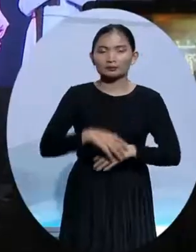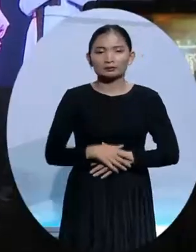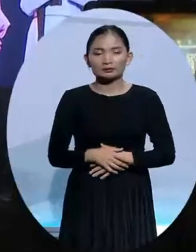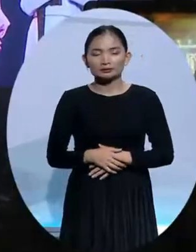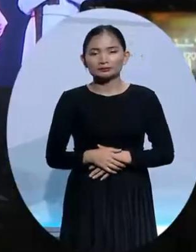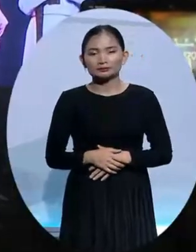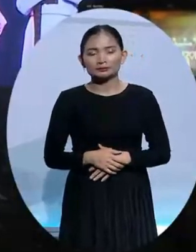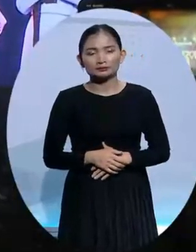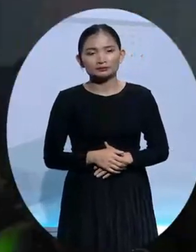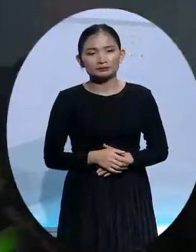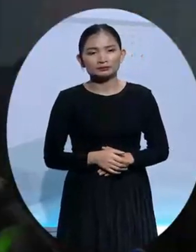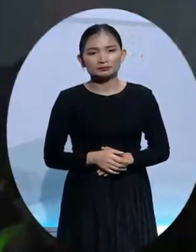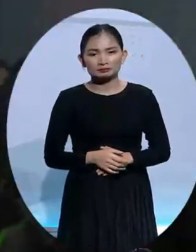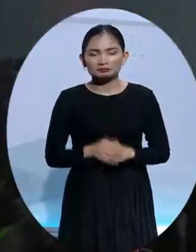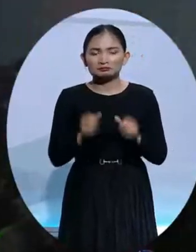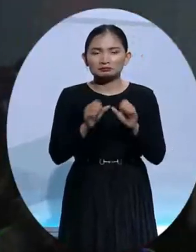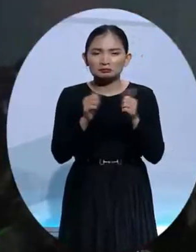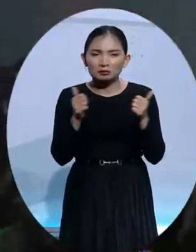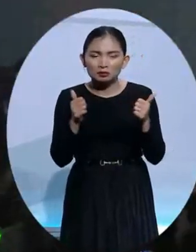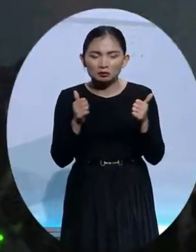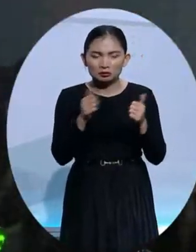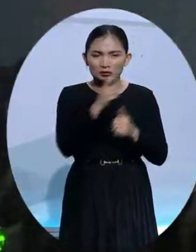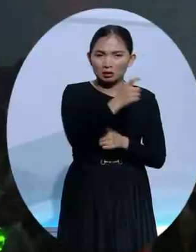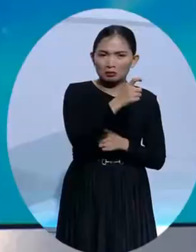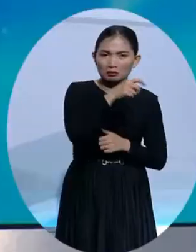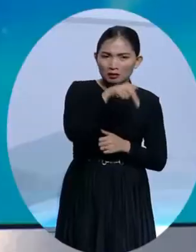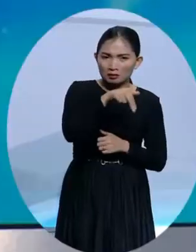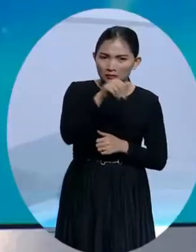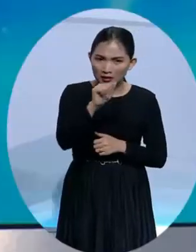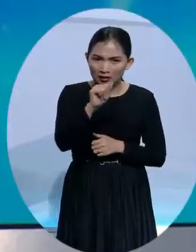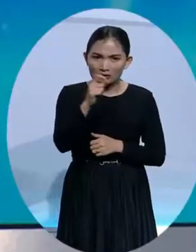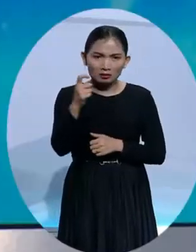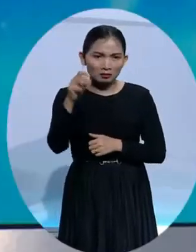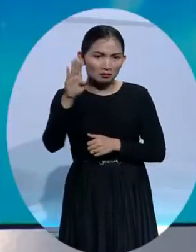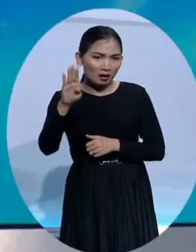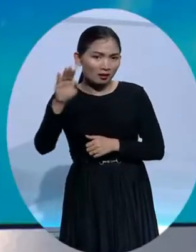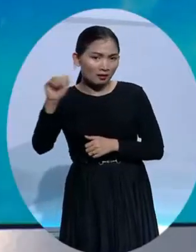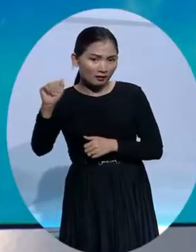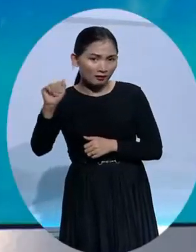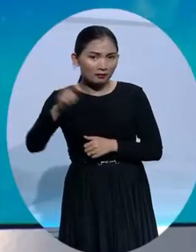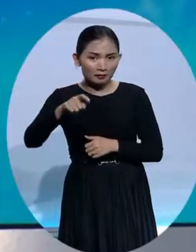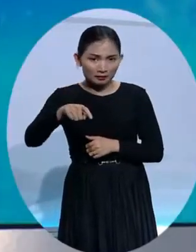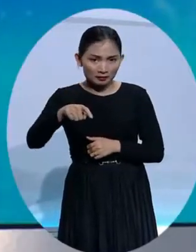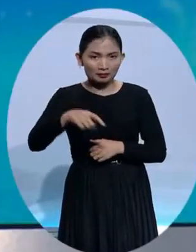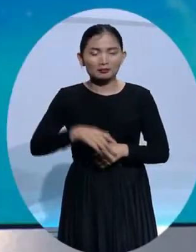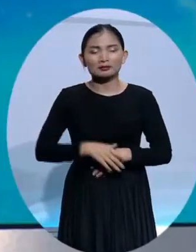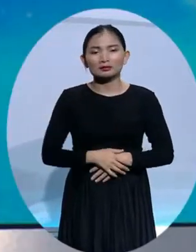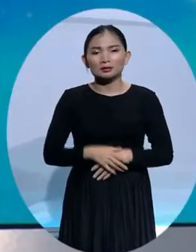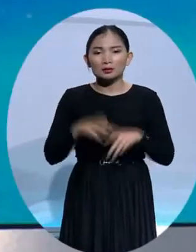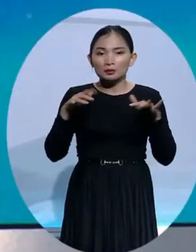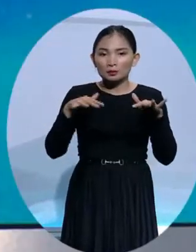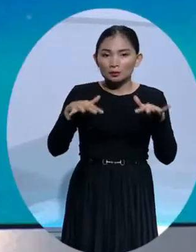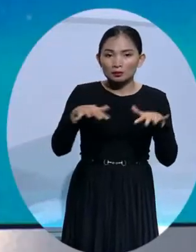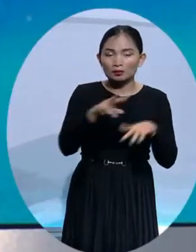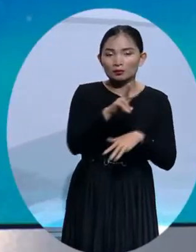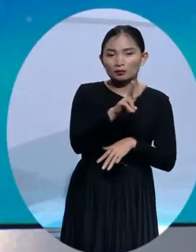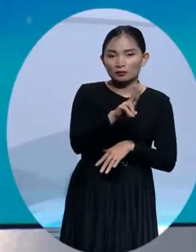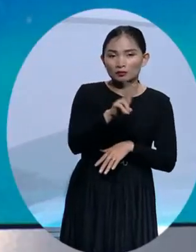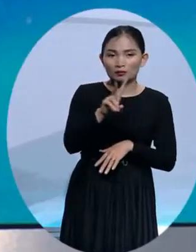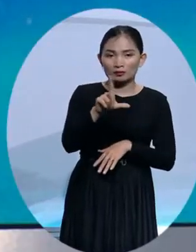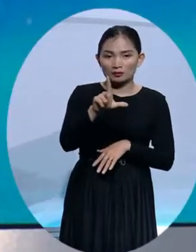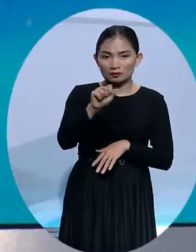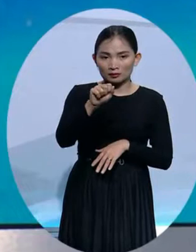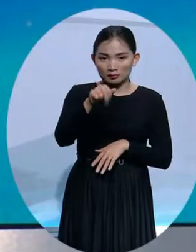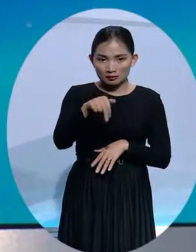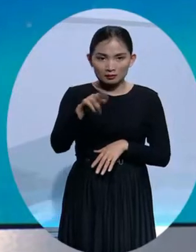Đông Nam Á, Đông Bắc Á, châu Âu và châu Mỹ. Mùa Vu Lan báo hiếu tháng 7 âm lịch ngày càng được nhiều người quan tâm